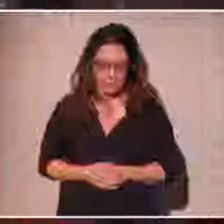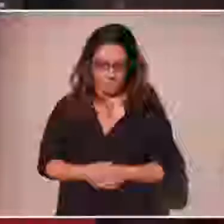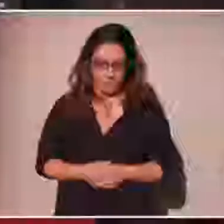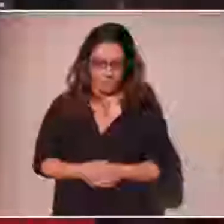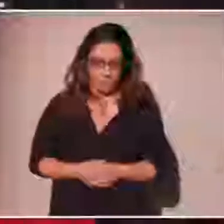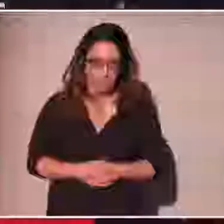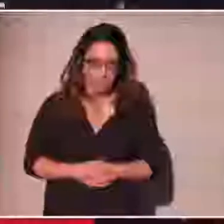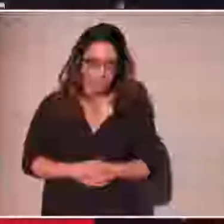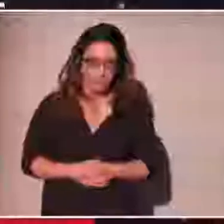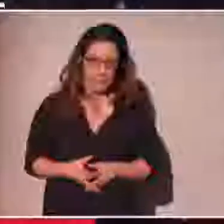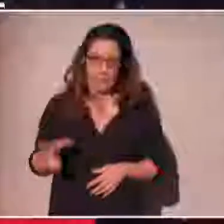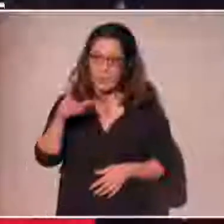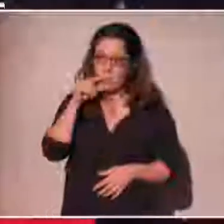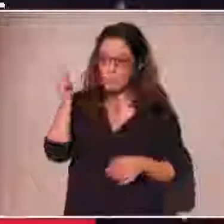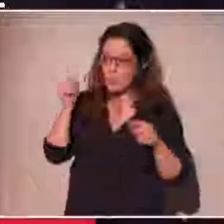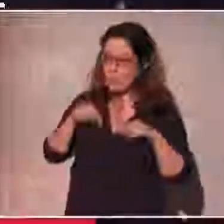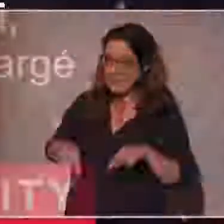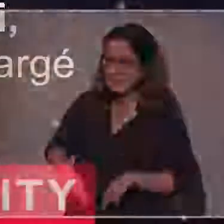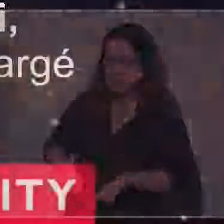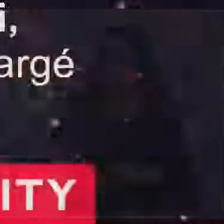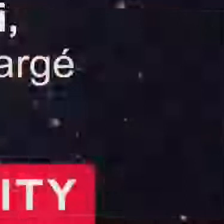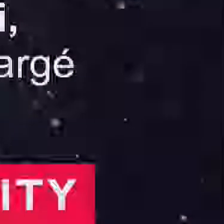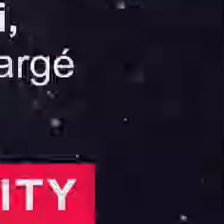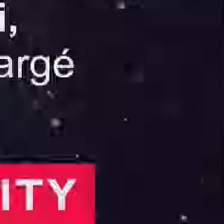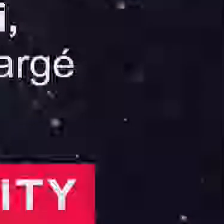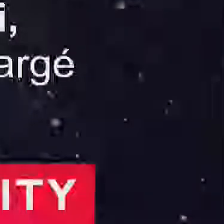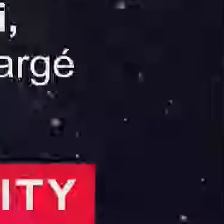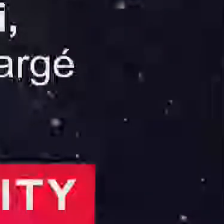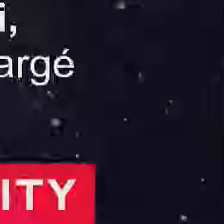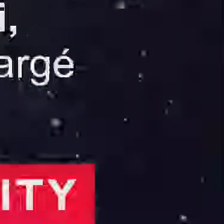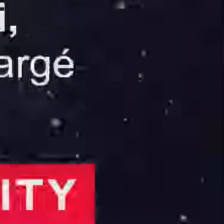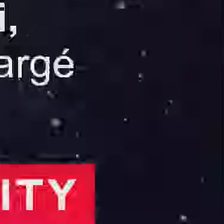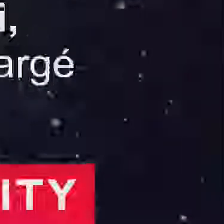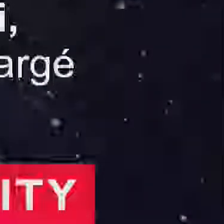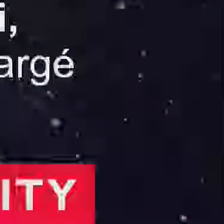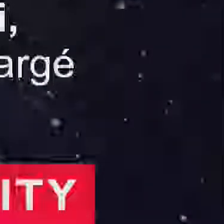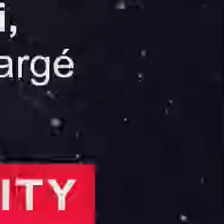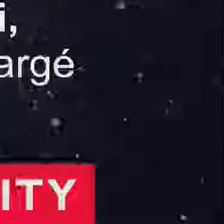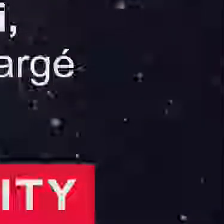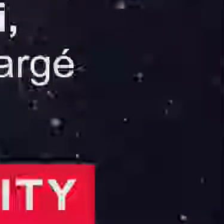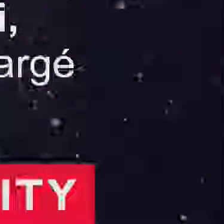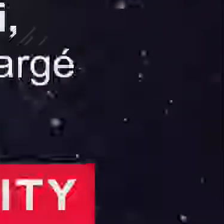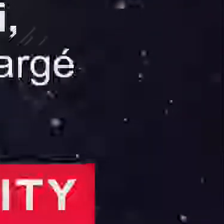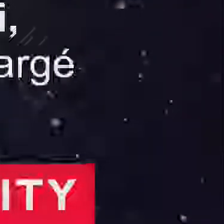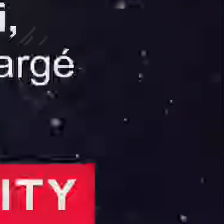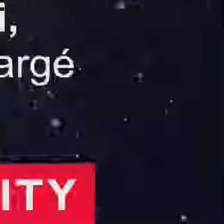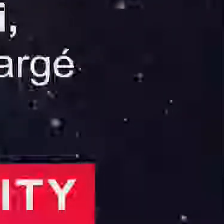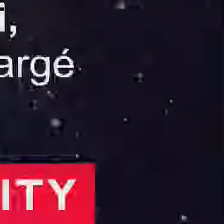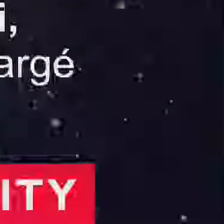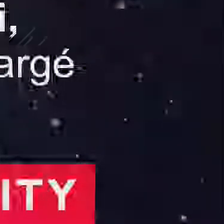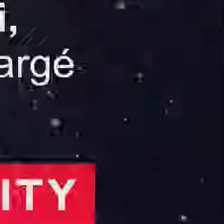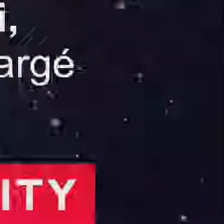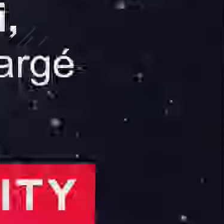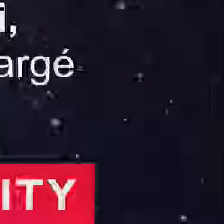Monsieur le ministre, professeur Latanya Sweeney, un grand merci de venir discuter avec nous de ces impacts sociétaux